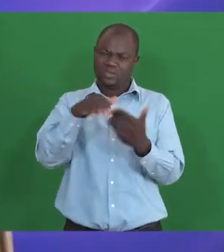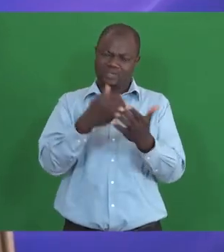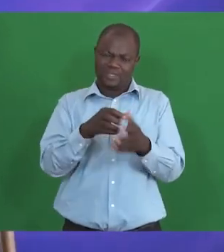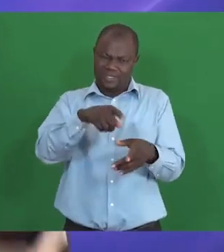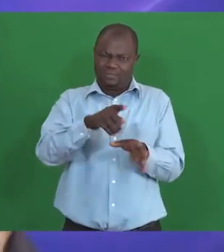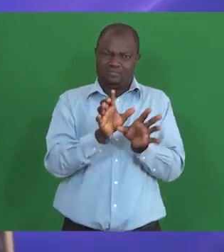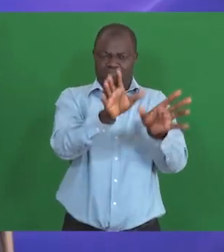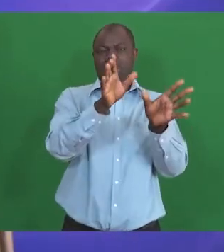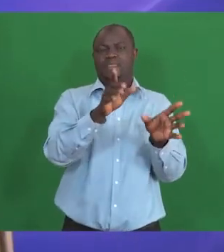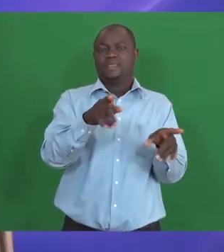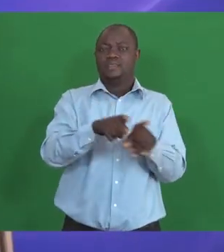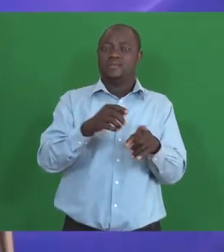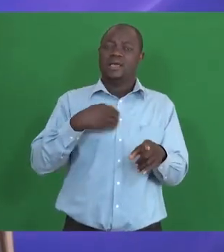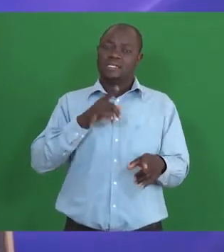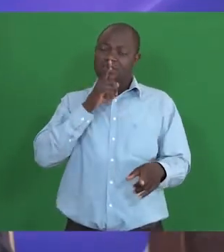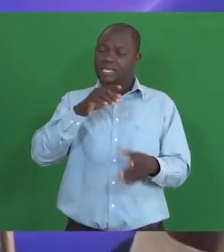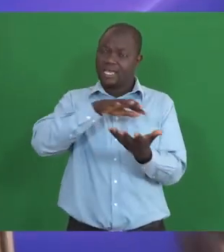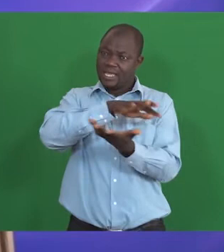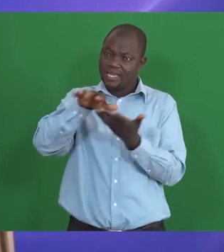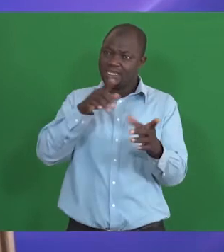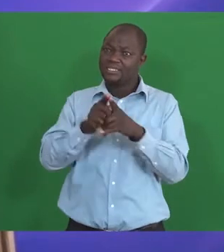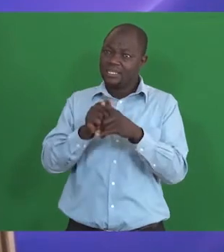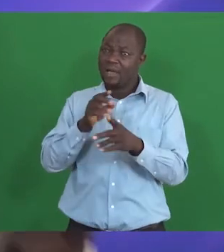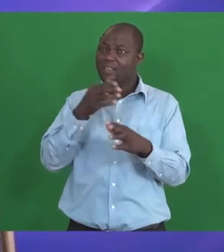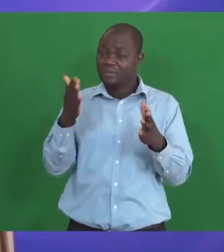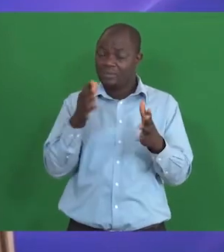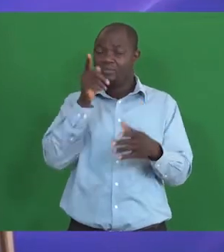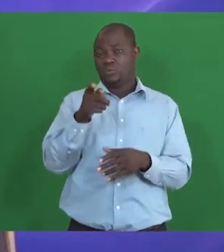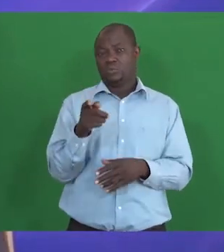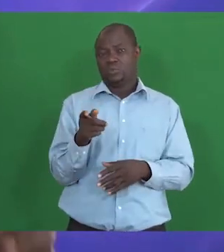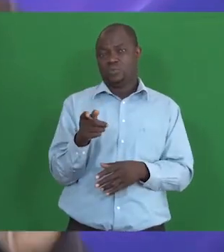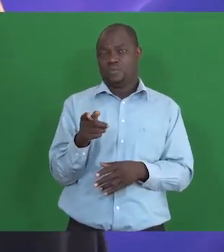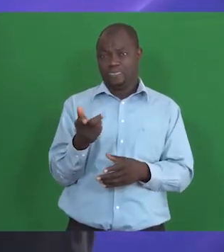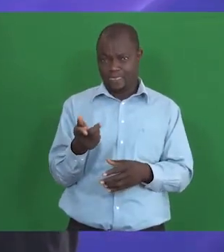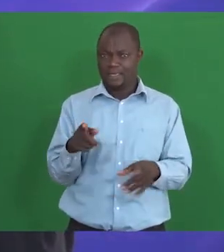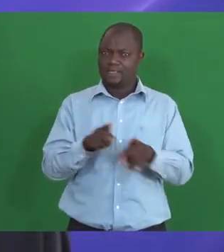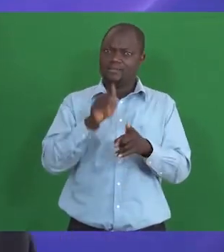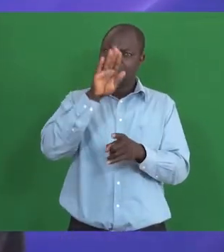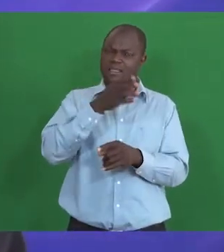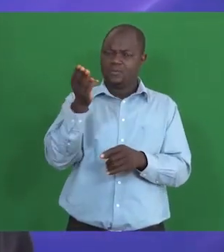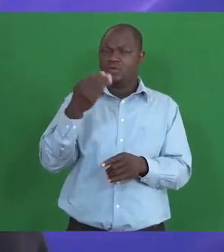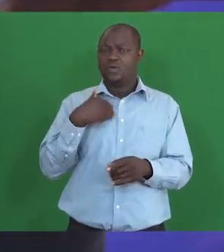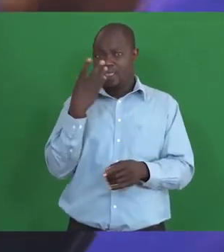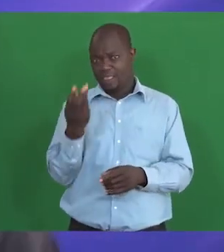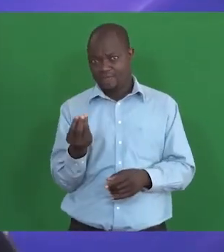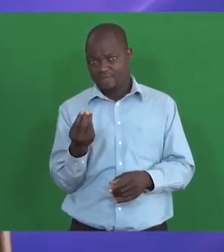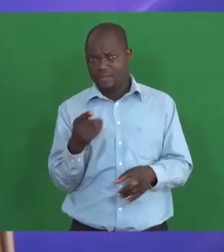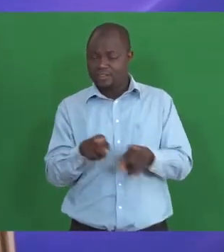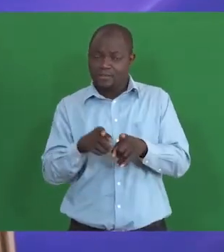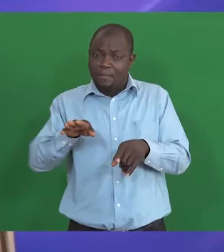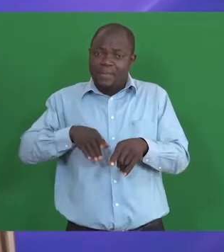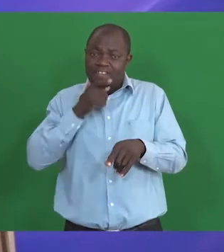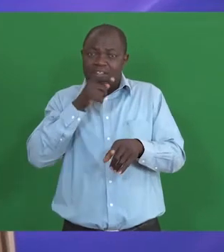Ndo saka tichiti kune mzimbo Zvinoera. Kune nzizi Zvinoera. Saka mungu munu zati vanu watina wa Mai Chisamba. Iwa